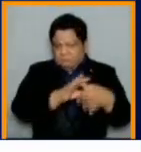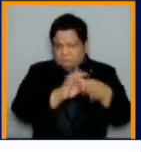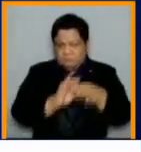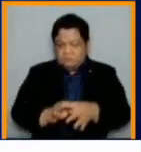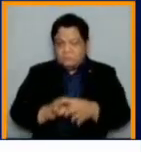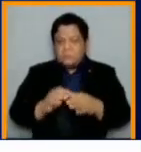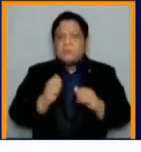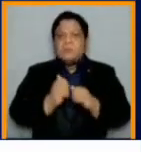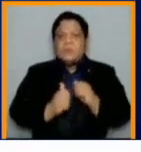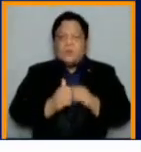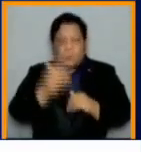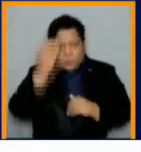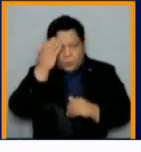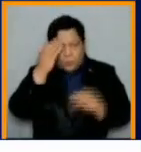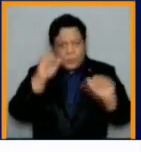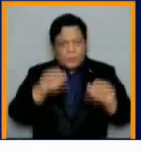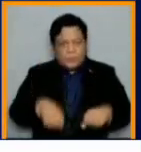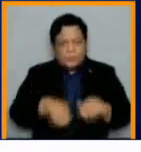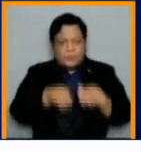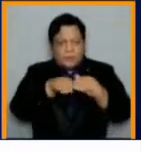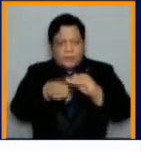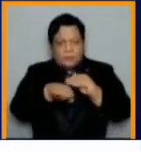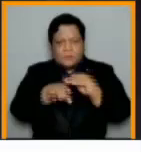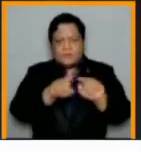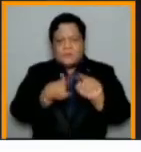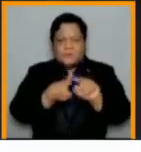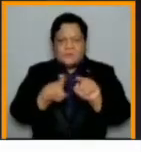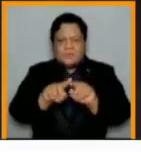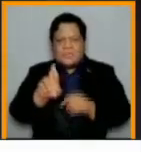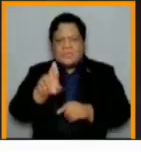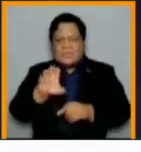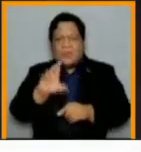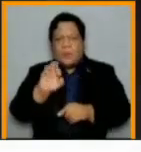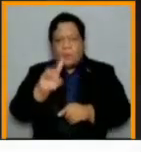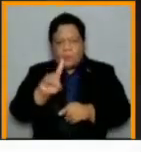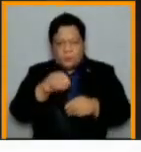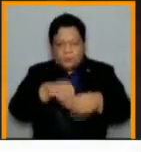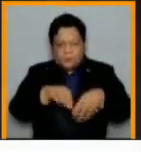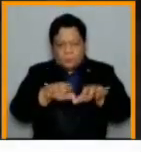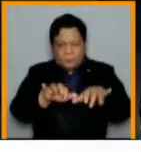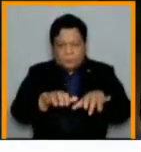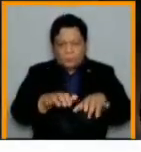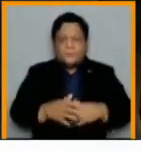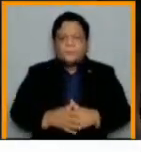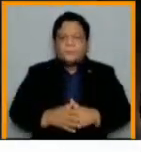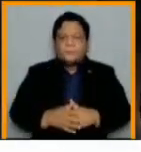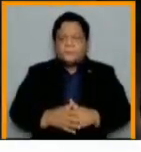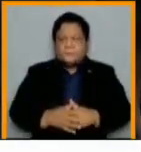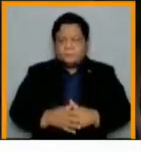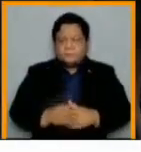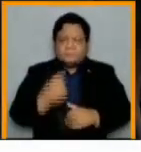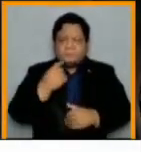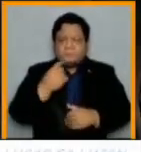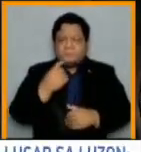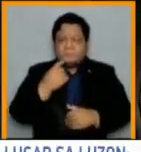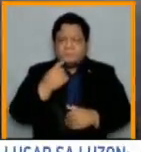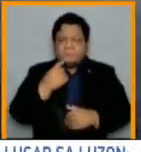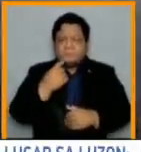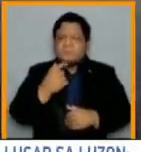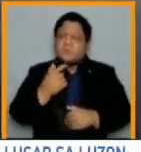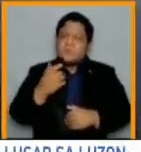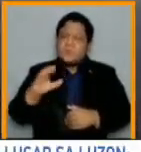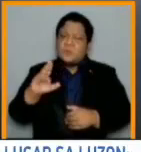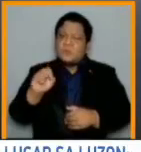dun sa mga sensitibong records dun sa computer. Work-related din ang nakikita motibo ng Bureau of Customs sa pananambang kay